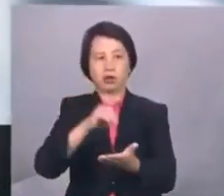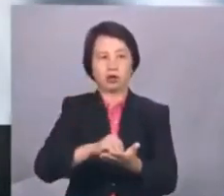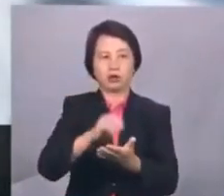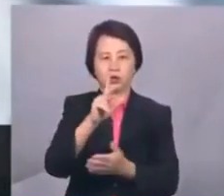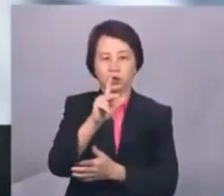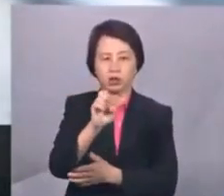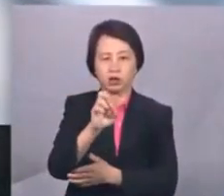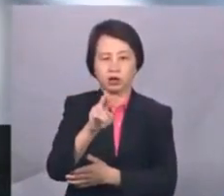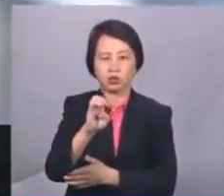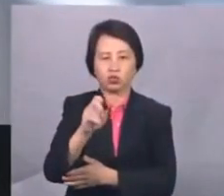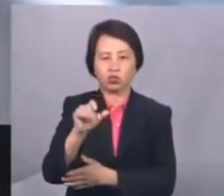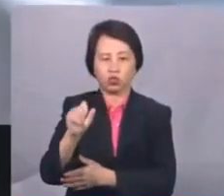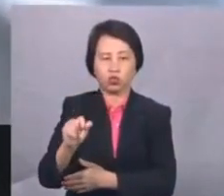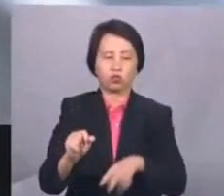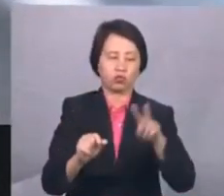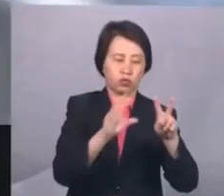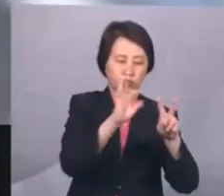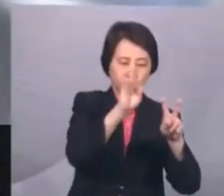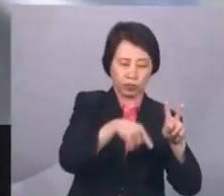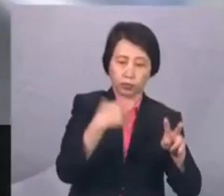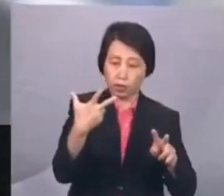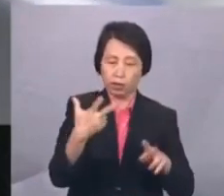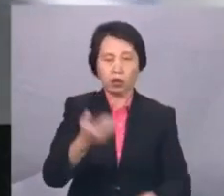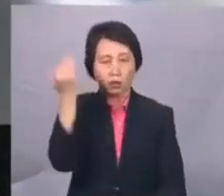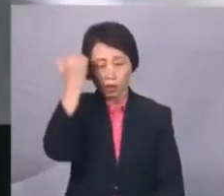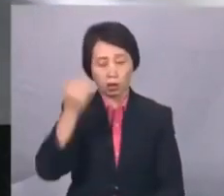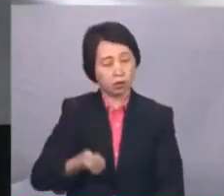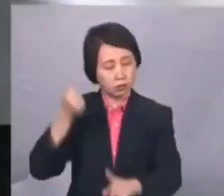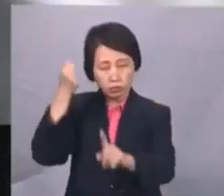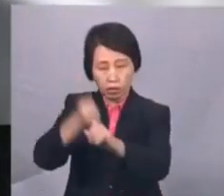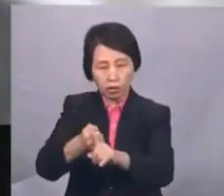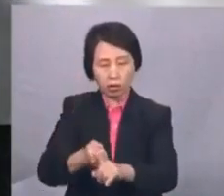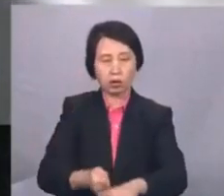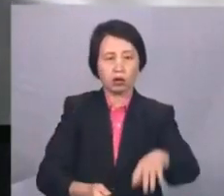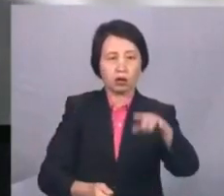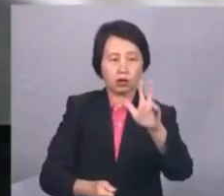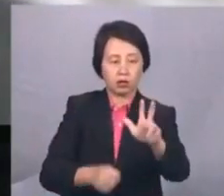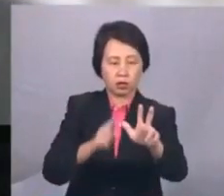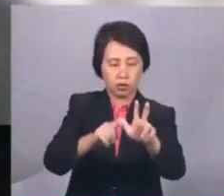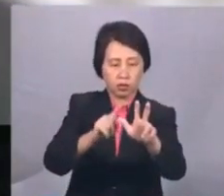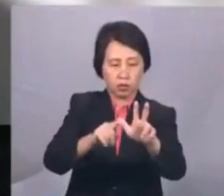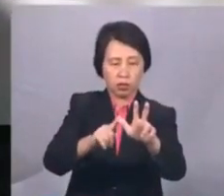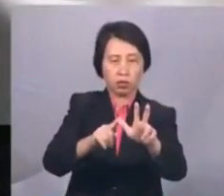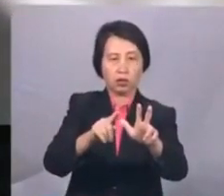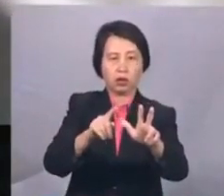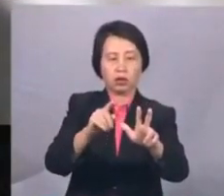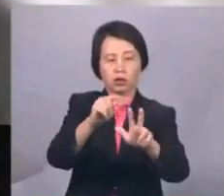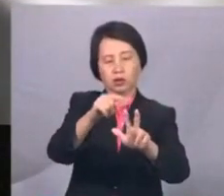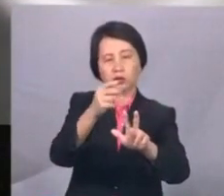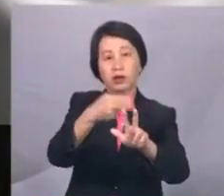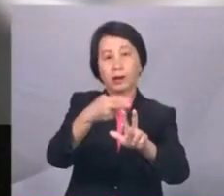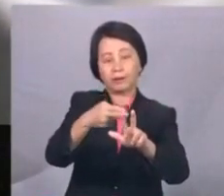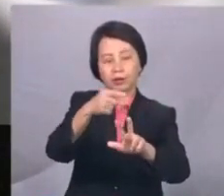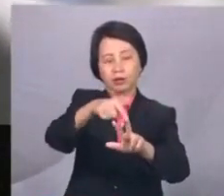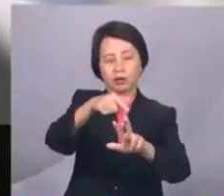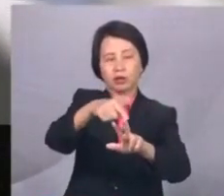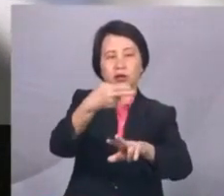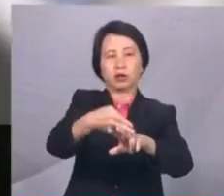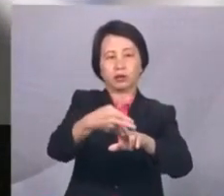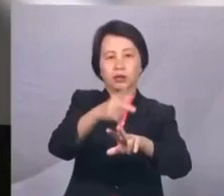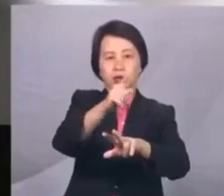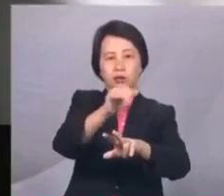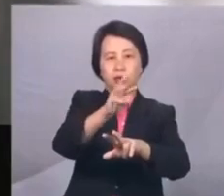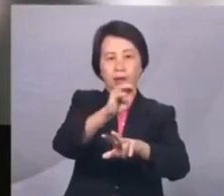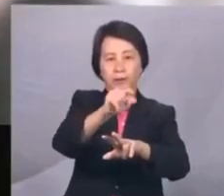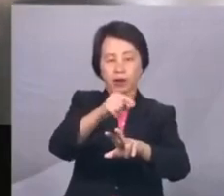kerubung pada 29 mas lalu maka makhluk mengarahkan limbu purna bah-doo rezeki Durga bahadur dan